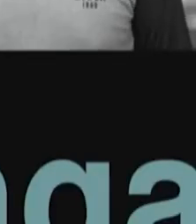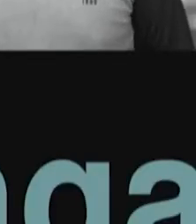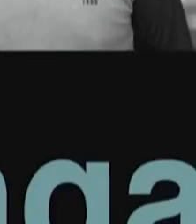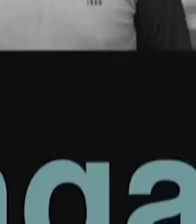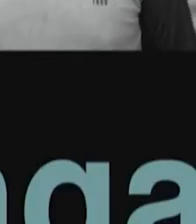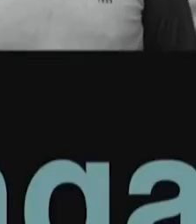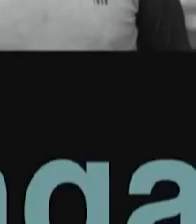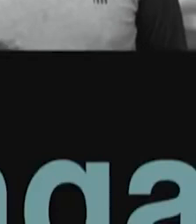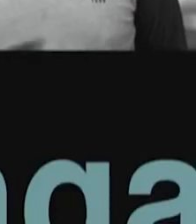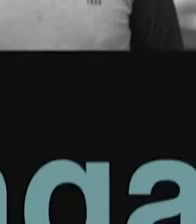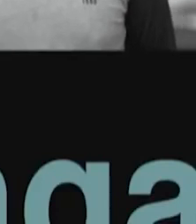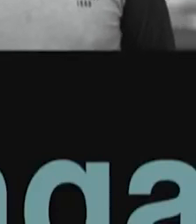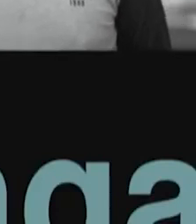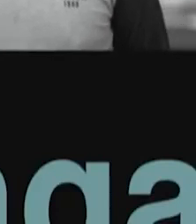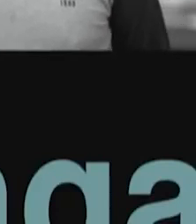berolahraga